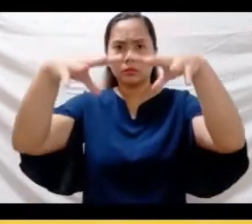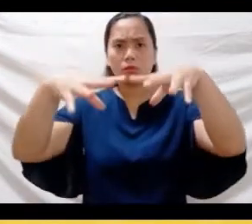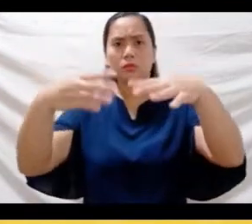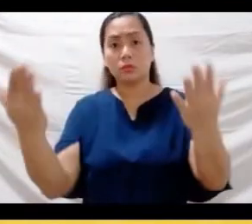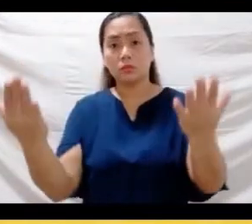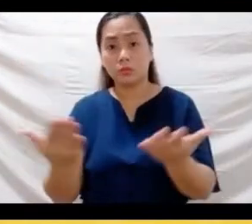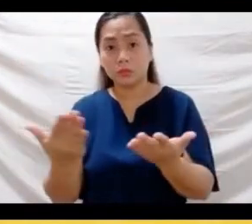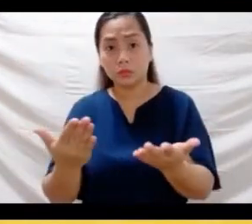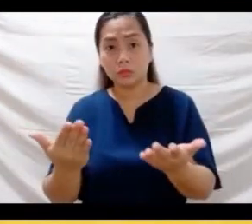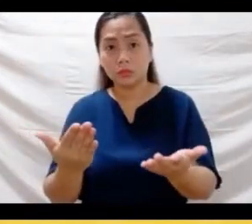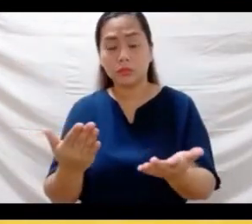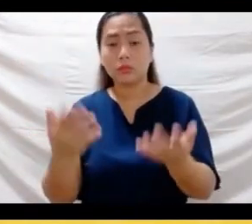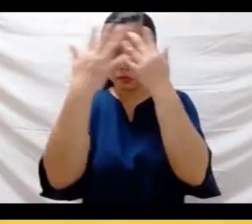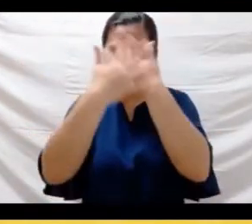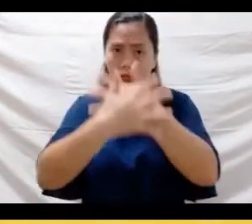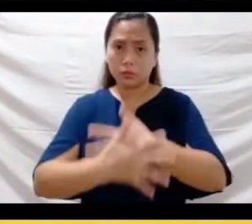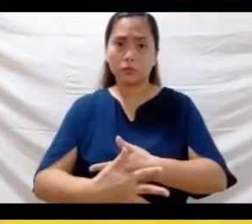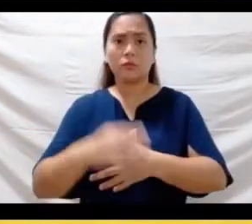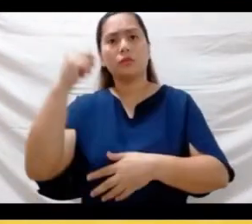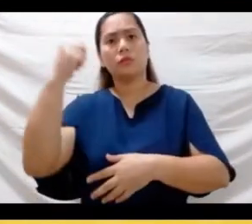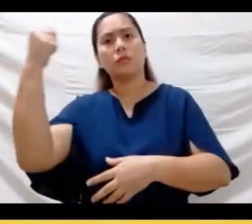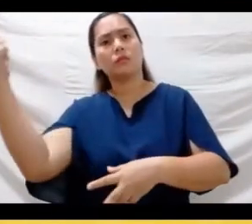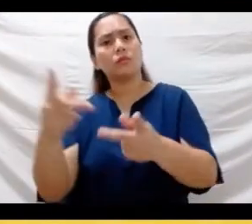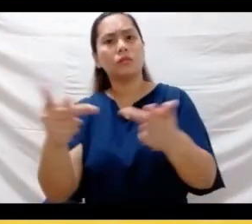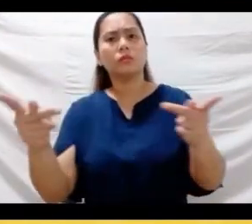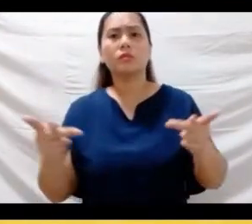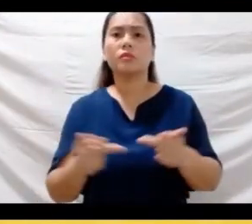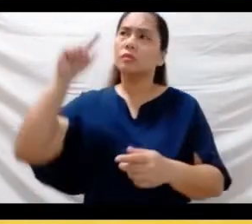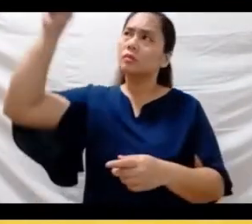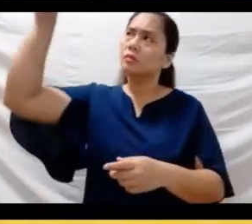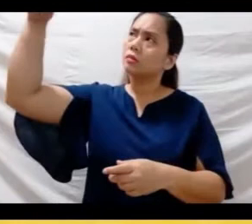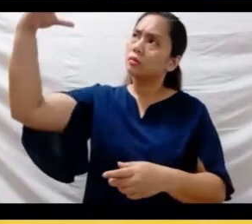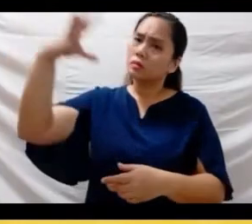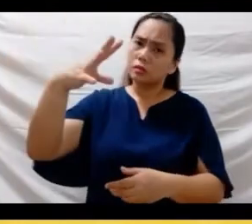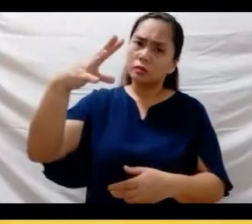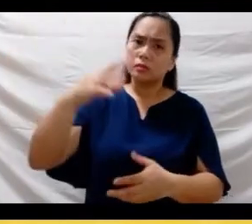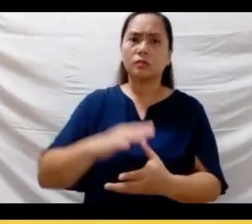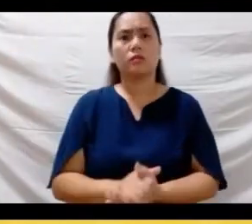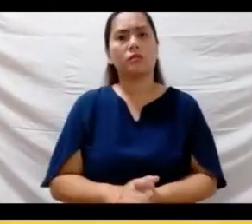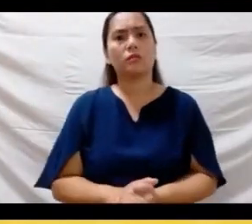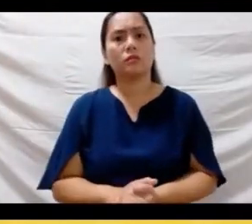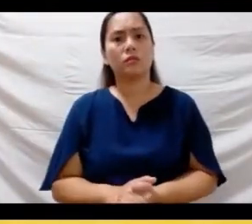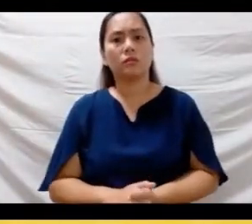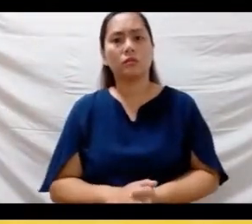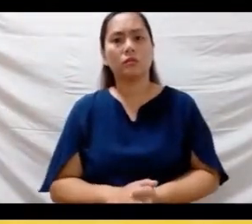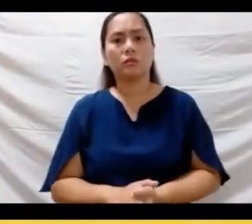kulimlim at sa iba ay umaaraw. Nagtatahang tanong ni Dino.